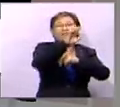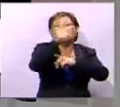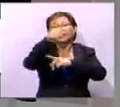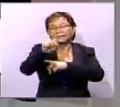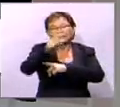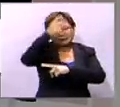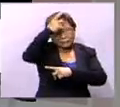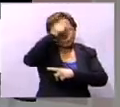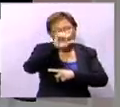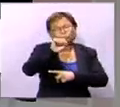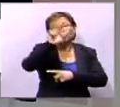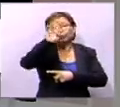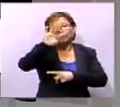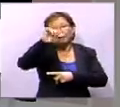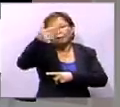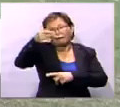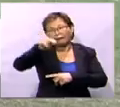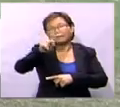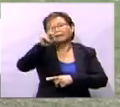Datuk Seri Subhan Kamal.